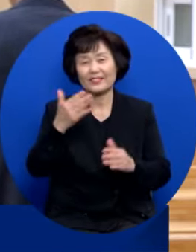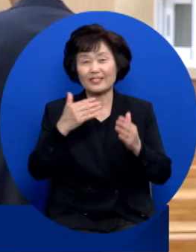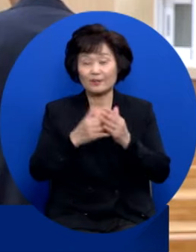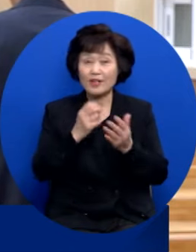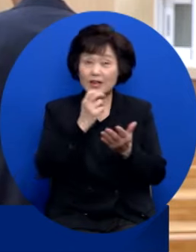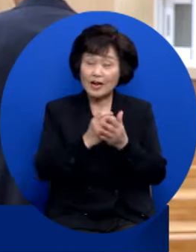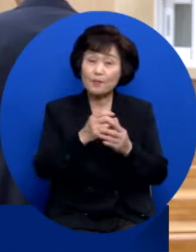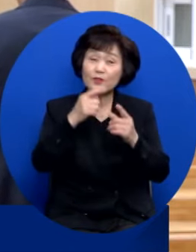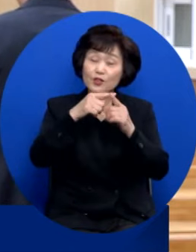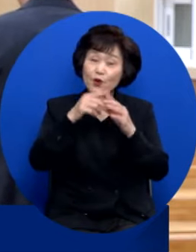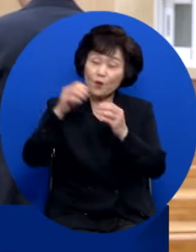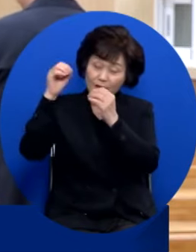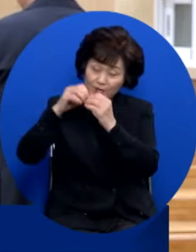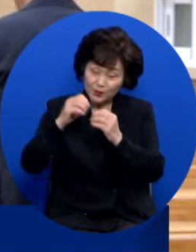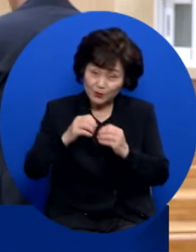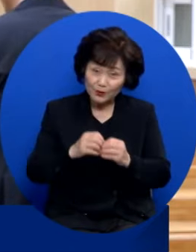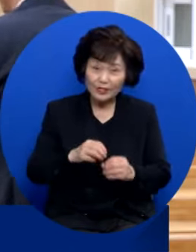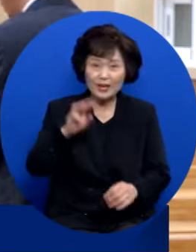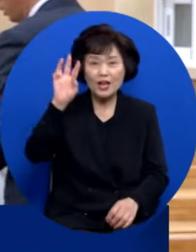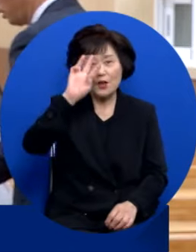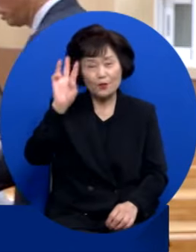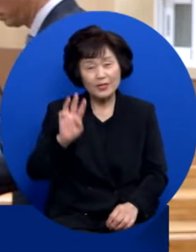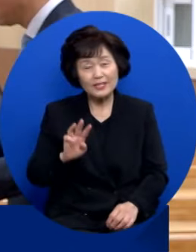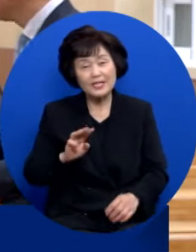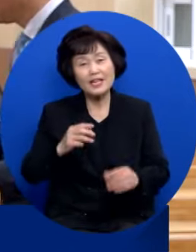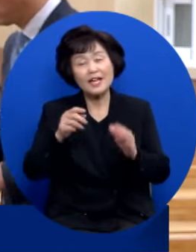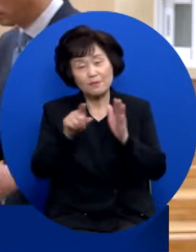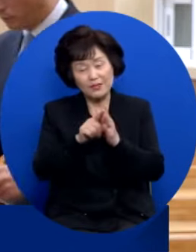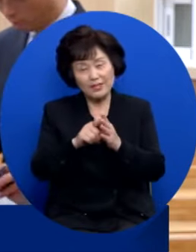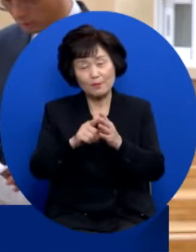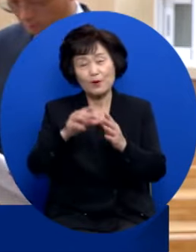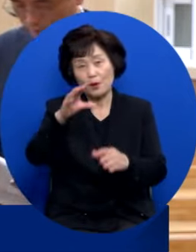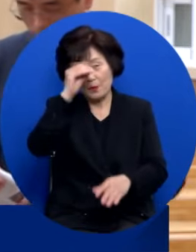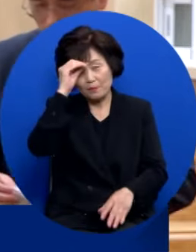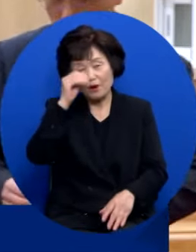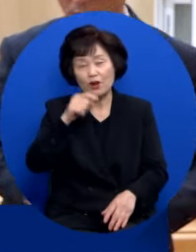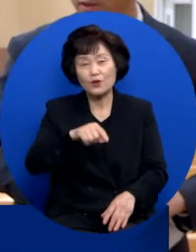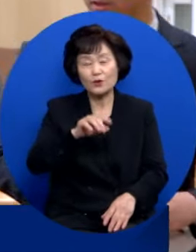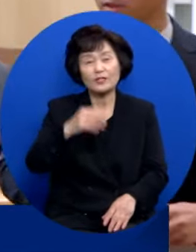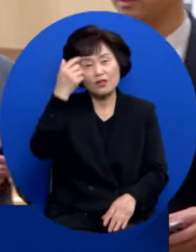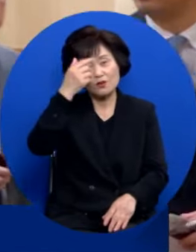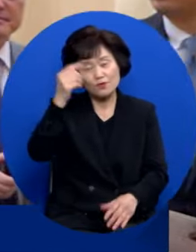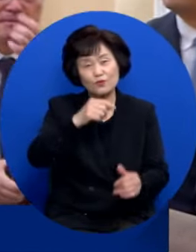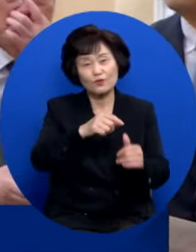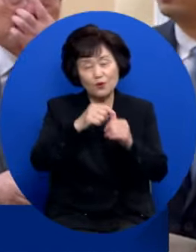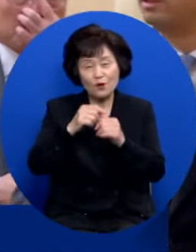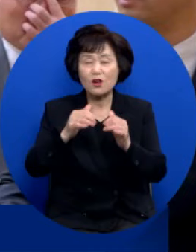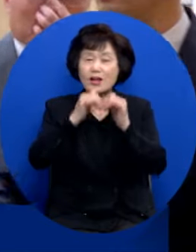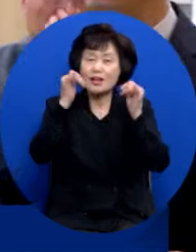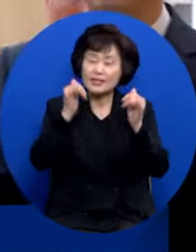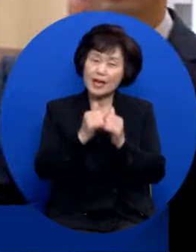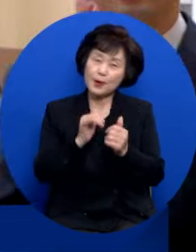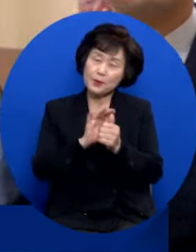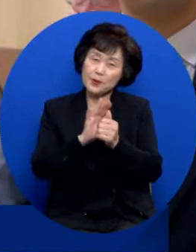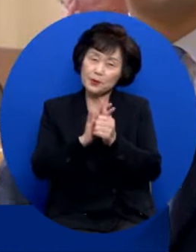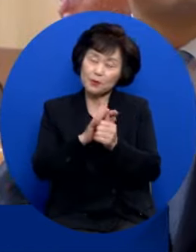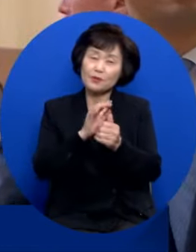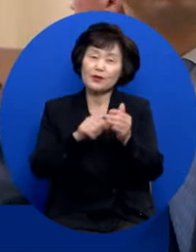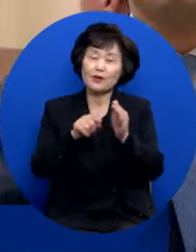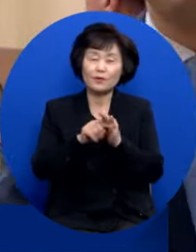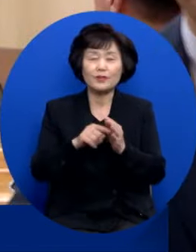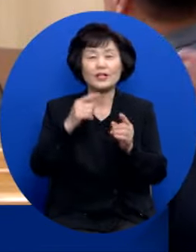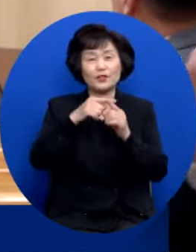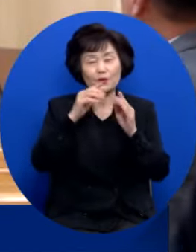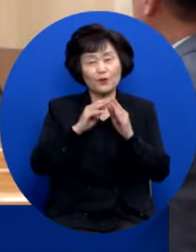감리교회의 전통을 따라서 웨슬리안의 신앙을 본받아서 이곳에서 영혼을 구원하고 또 사회에 이바지할 수 있는 교회로 목회할